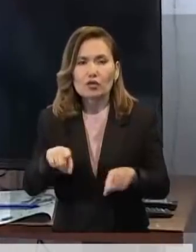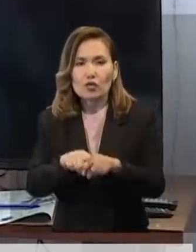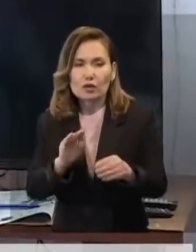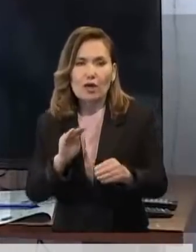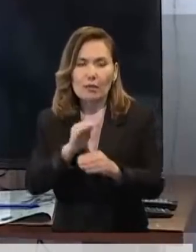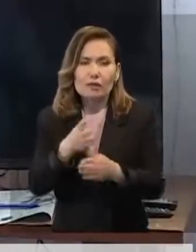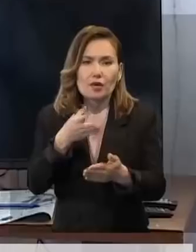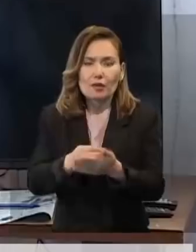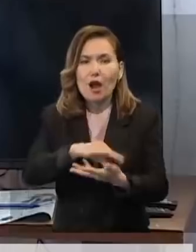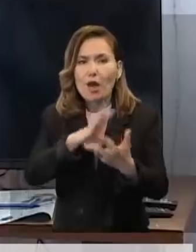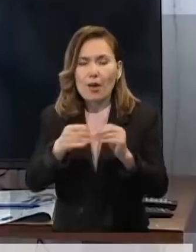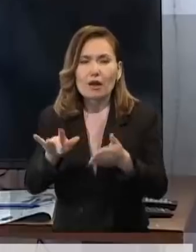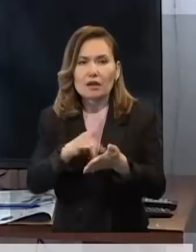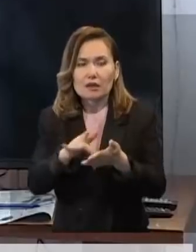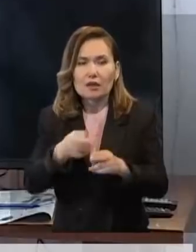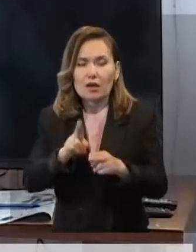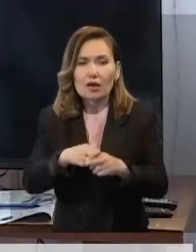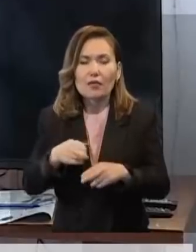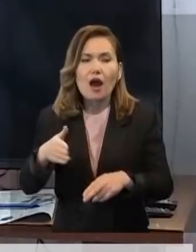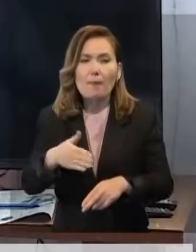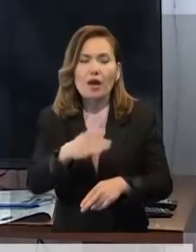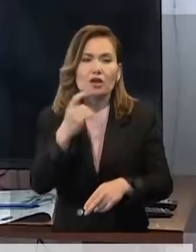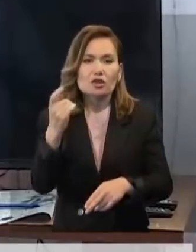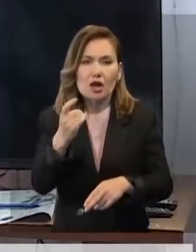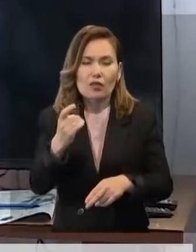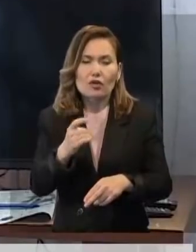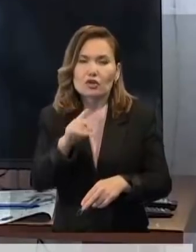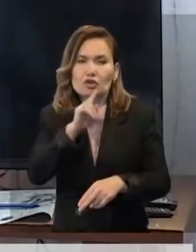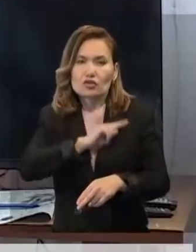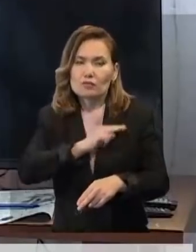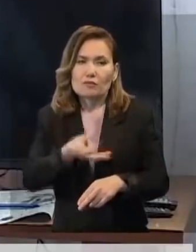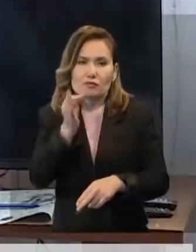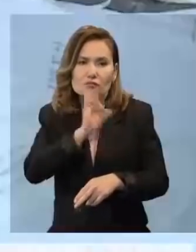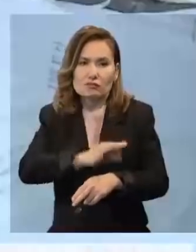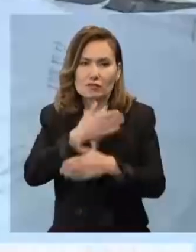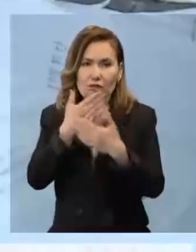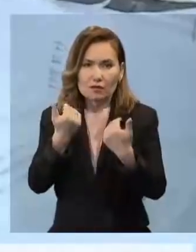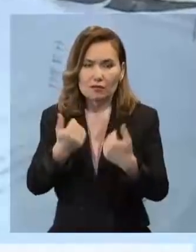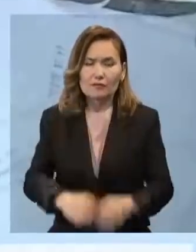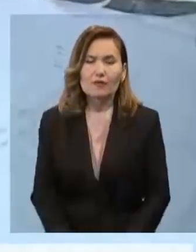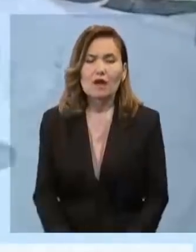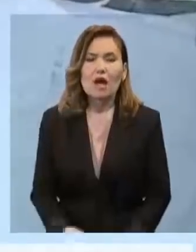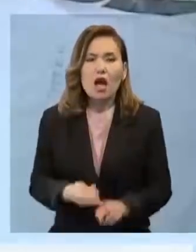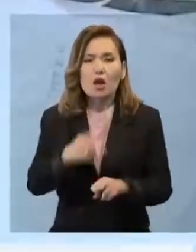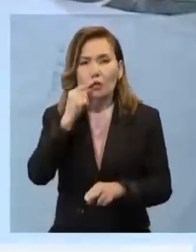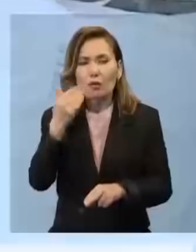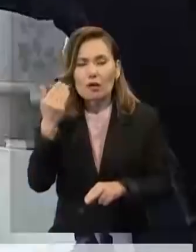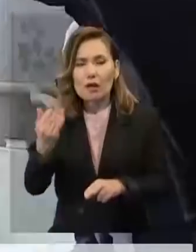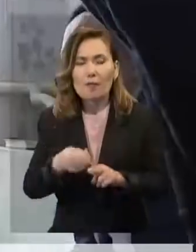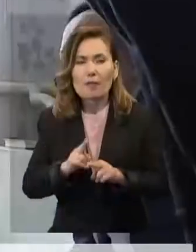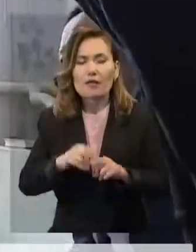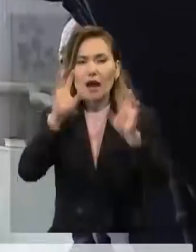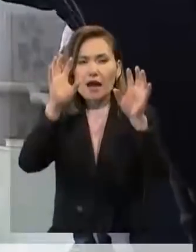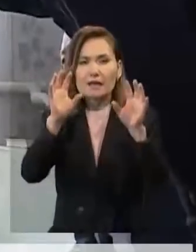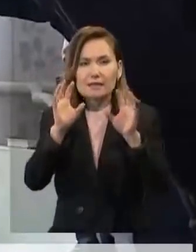бар. Осының бәрін есептесен, балық шаруашылығымен айналысудың түп тиімділігі болмай қалады. Владимир Гуськов заңда су